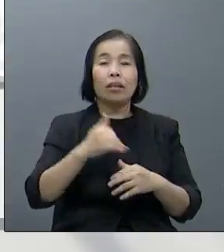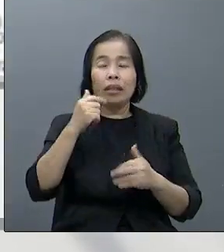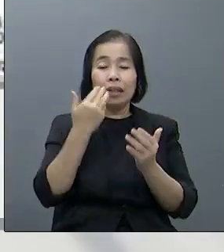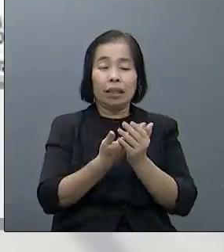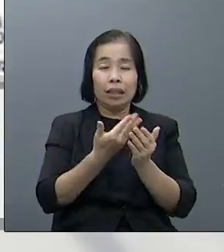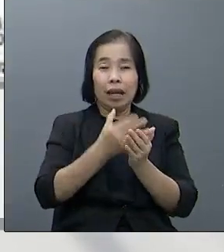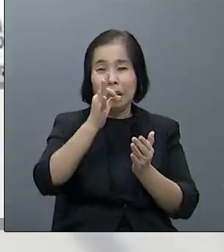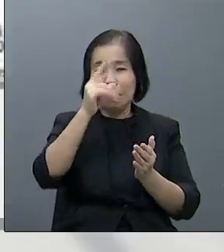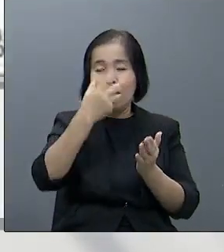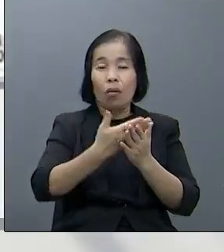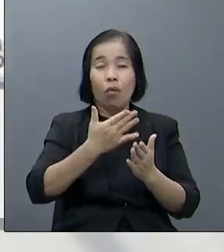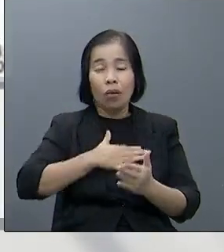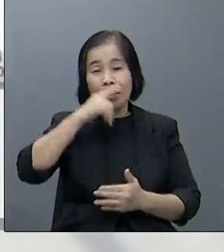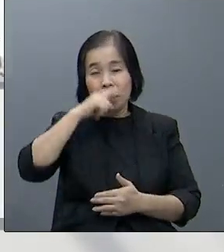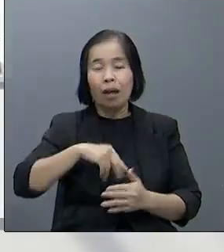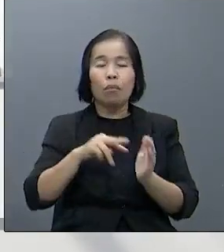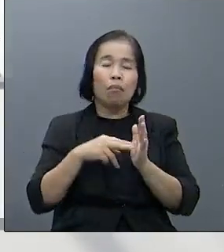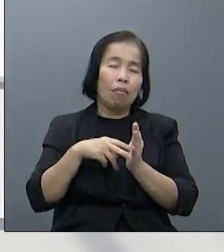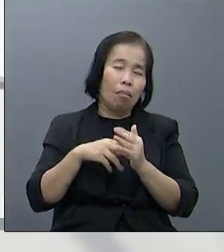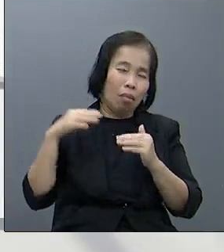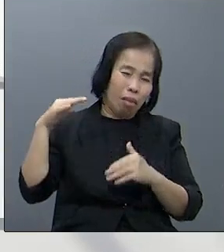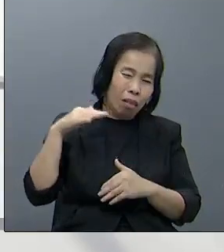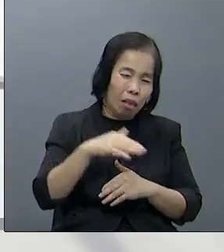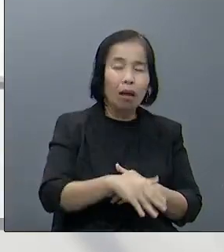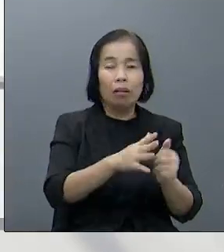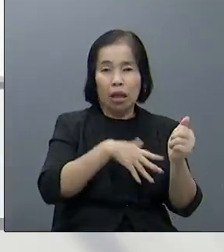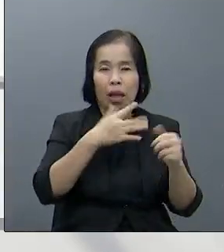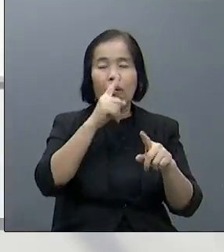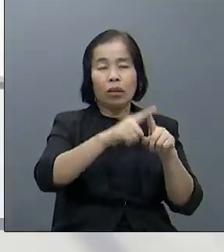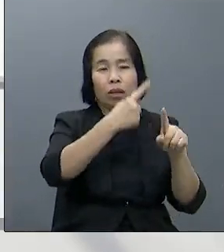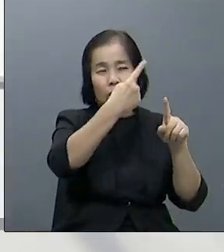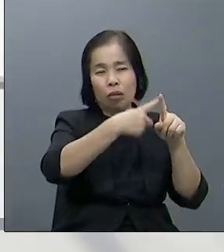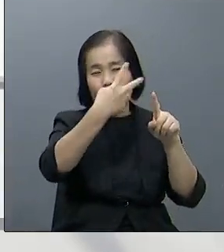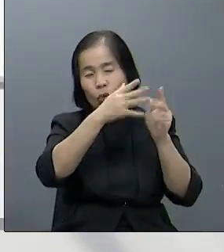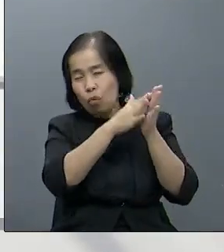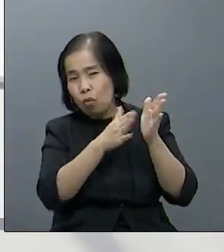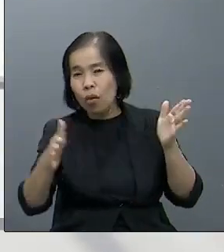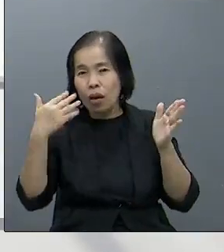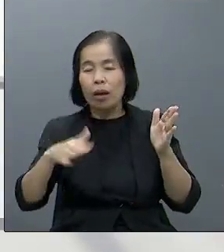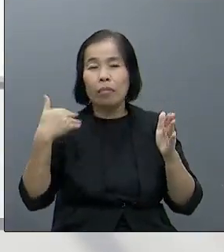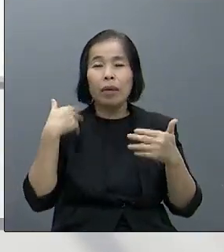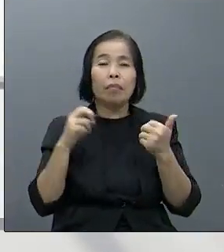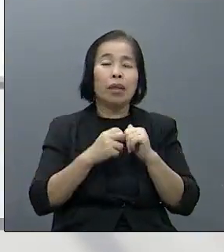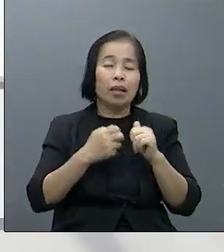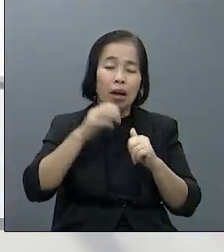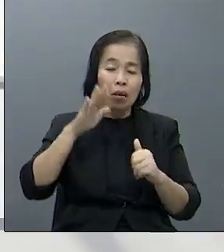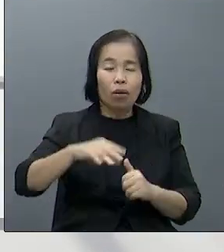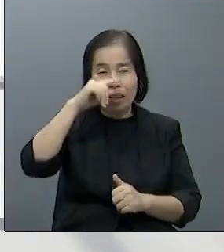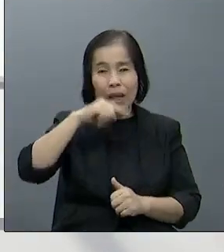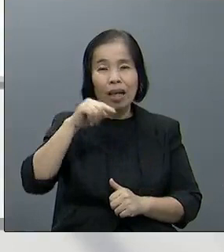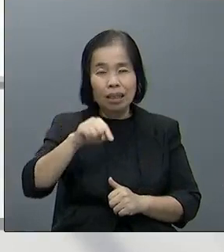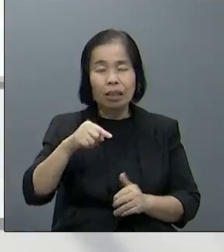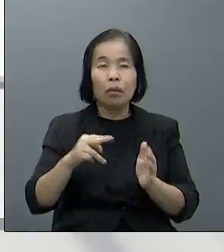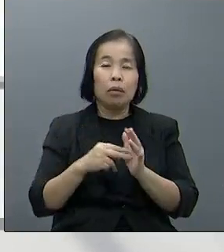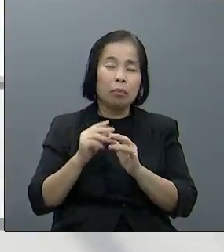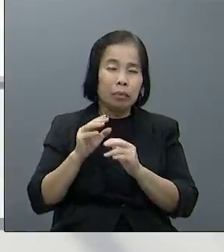เราเนี่ยค่อนข้างที่จะอ่อนค่าต่อเนื่องมาตั้งแต่ต้นปีแล้วนะคะก็จะมีปัจจัยหลักหลักก็คือปัจจัยในประเทศนี่แหละที่เป็นตัวกดดัน